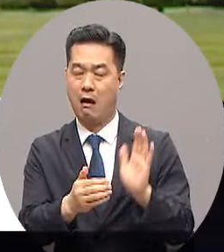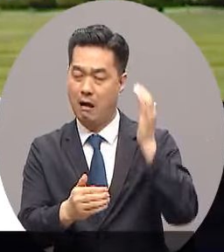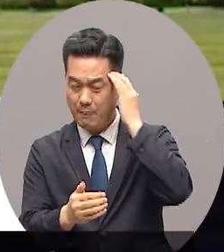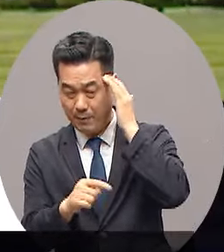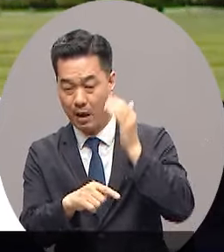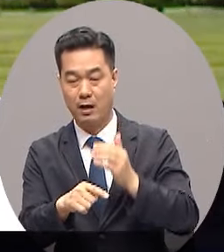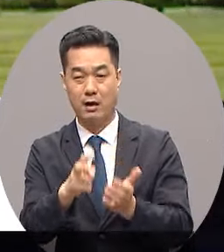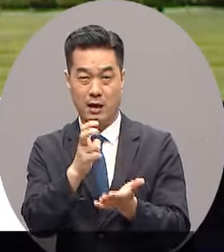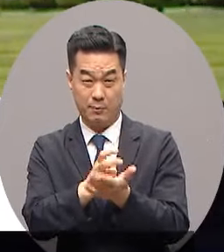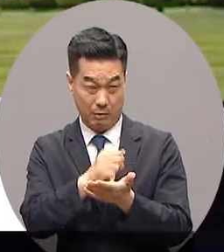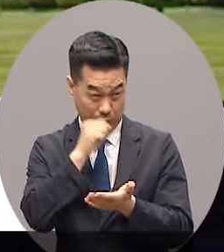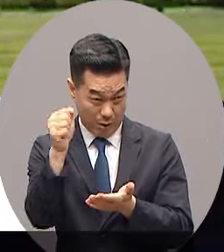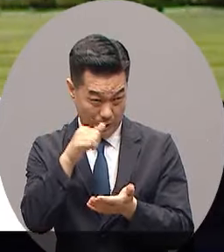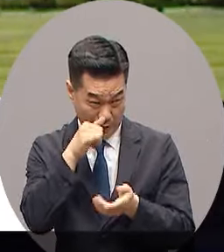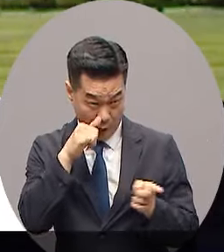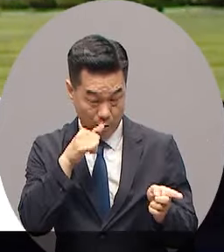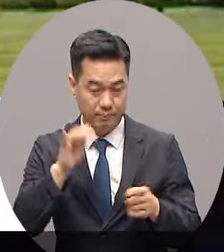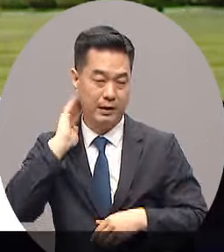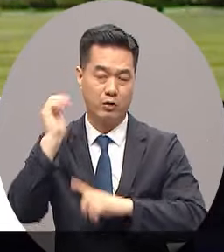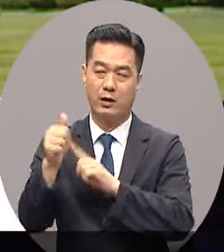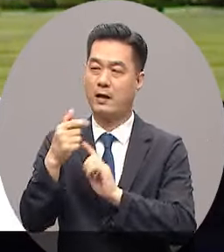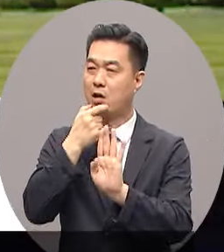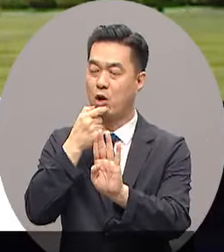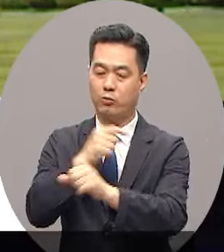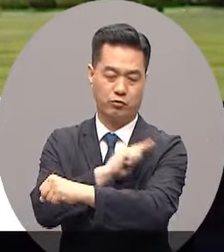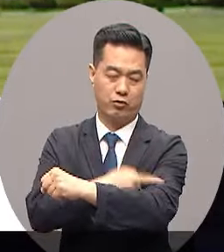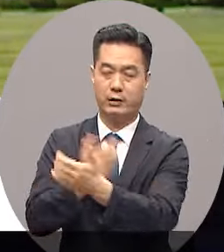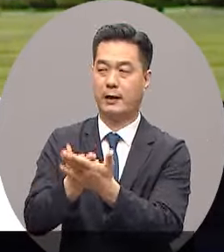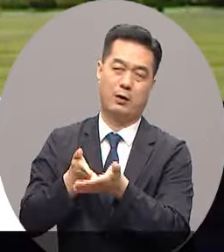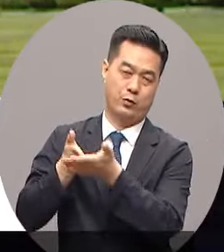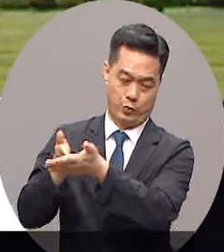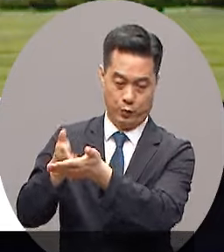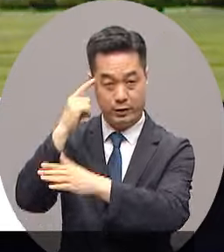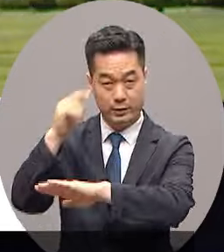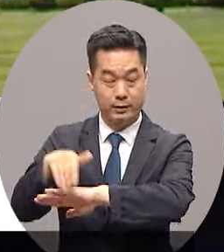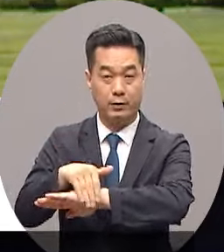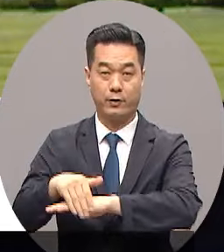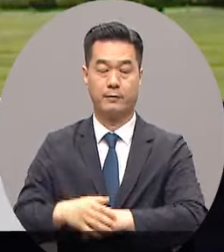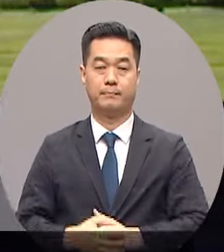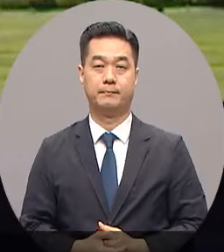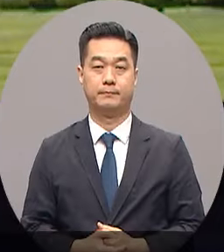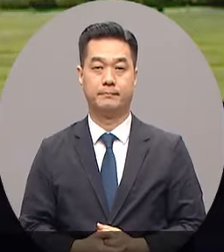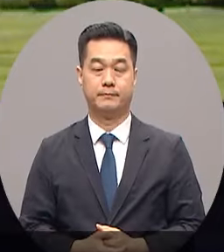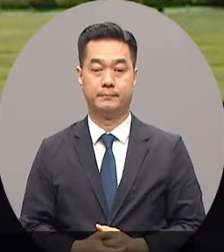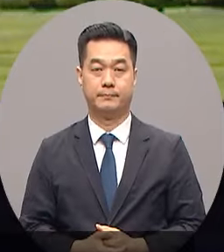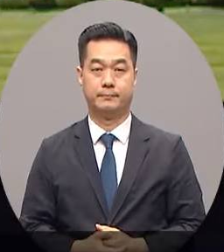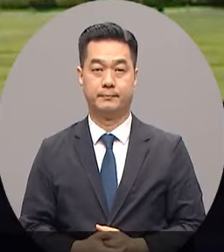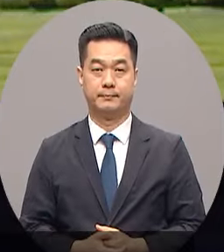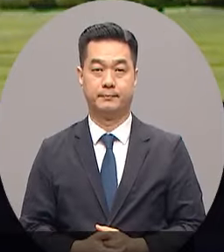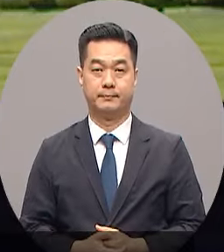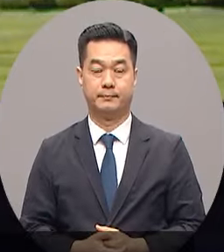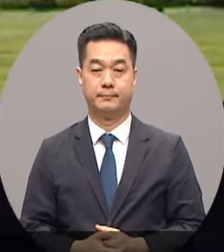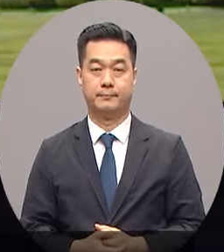처리를 강행할 경우 대통령에게 거부권을 강하게 요구할 것이라고 밝혔습니다. 고재민 기자의